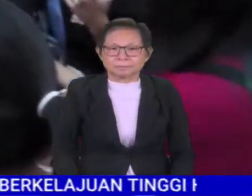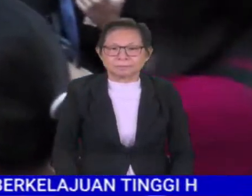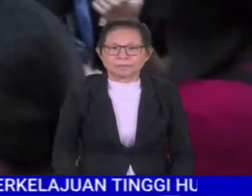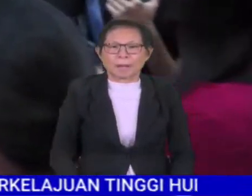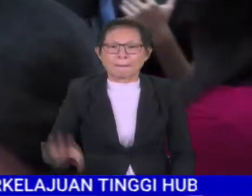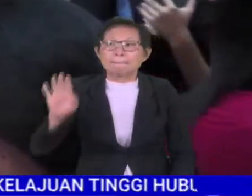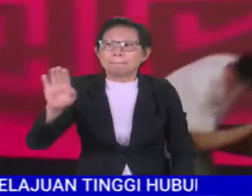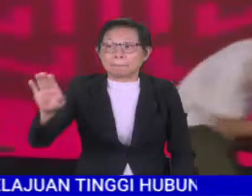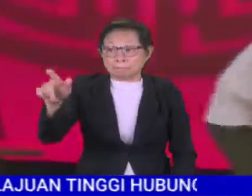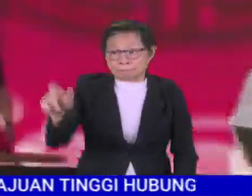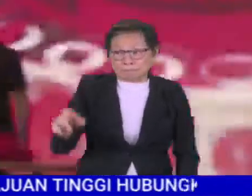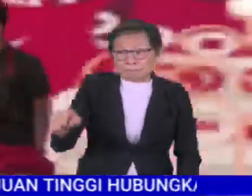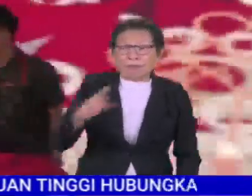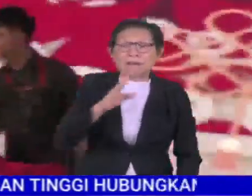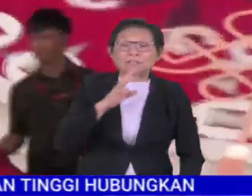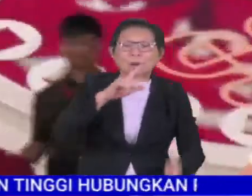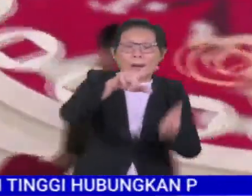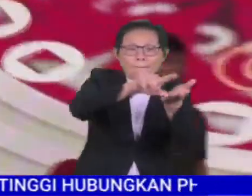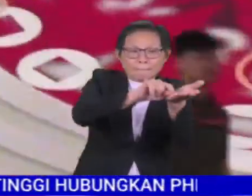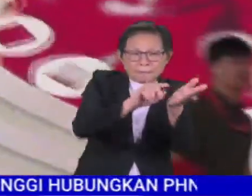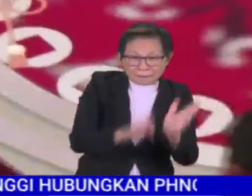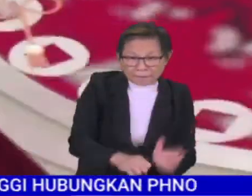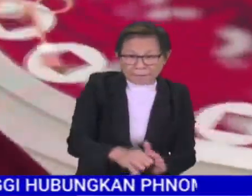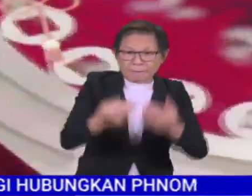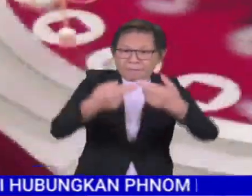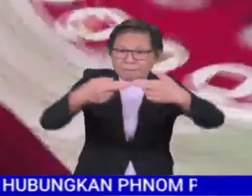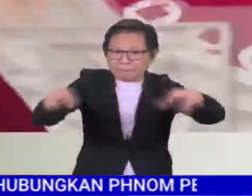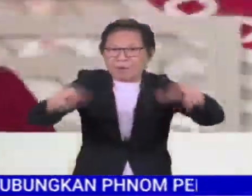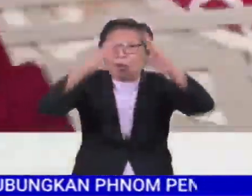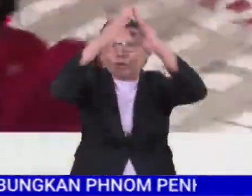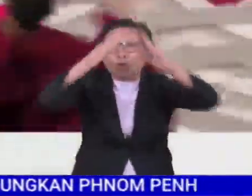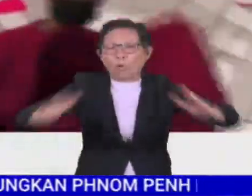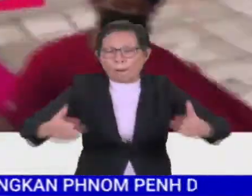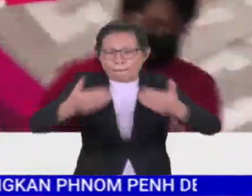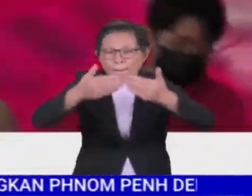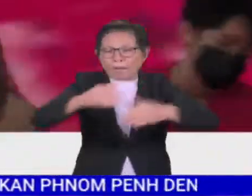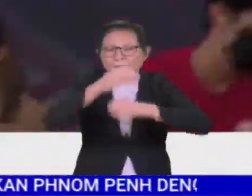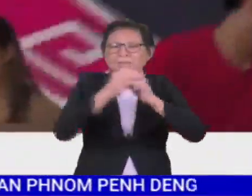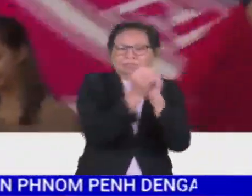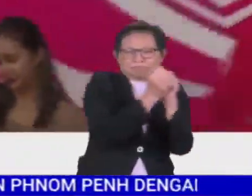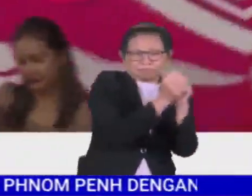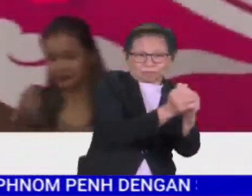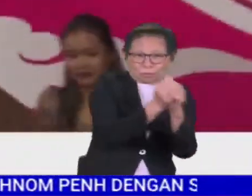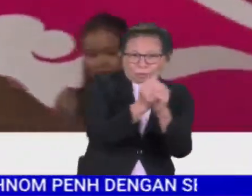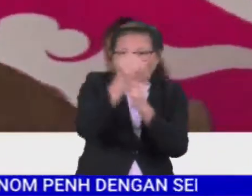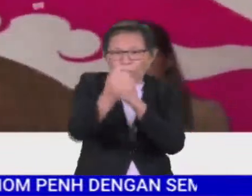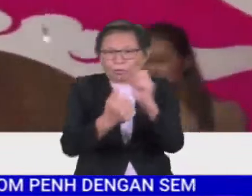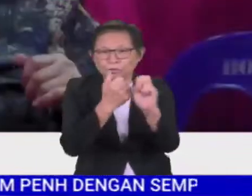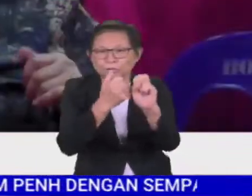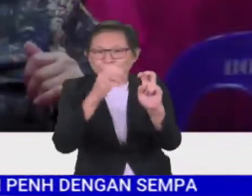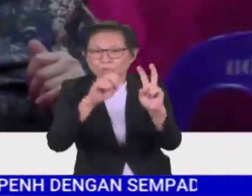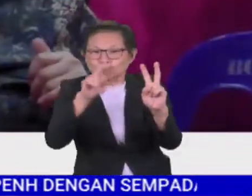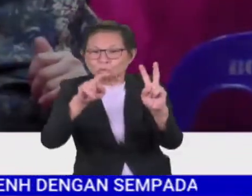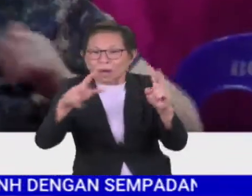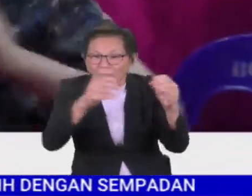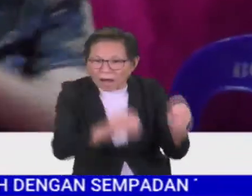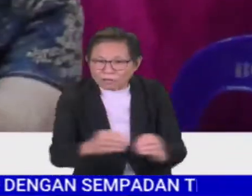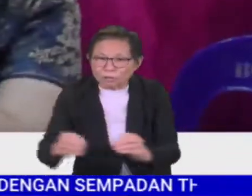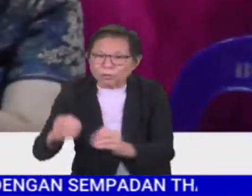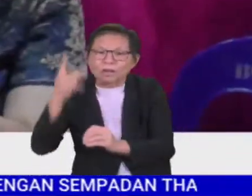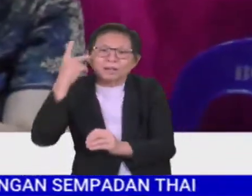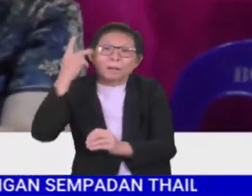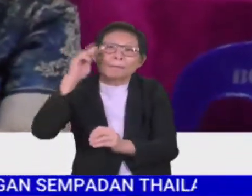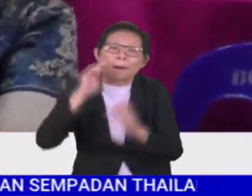Beliau berkata demikian kepada media selepas merasmikan rumah terbuka Tahun Baru Cina 2023 anjuran